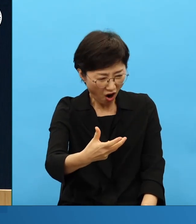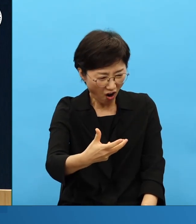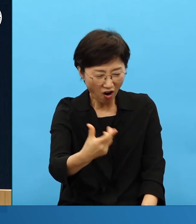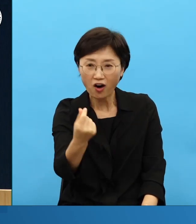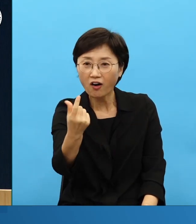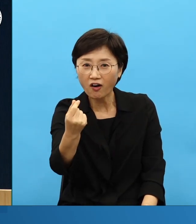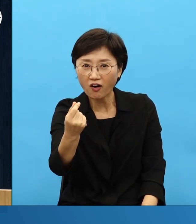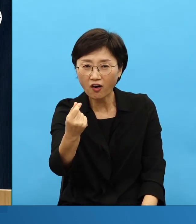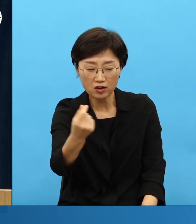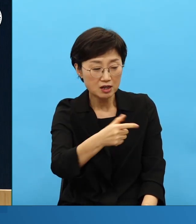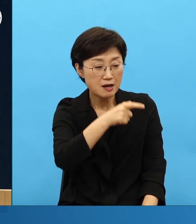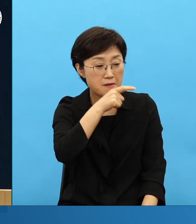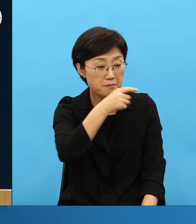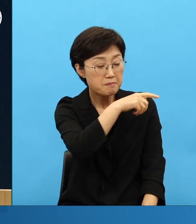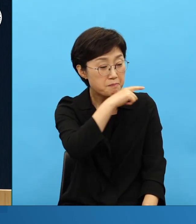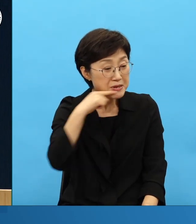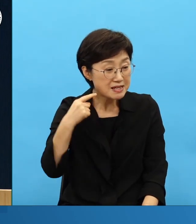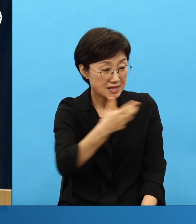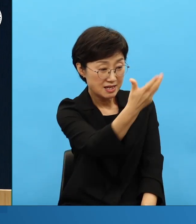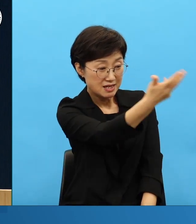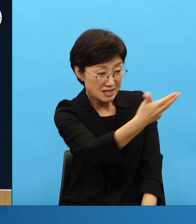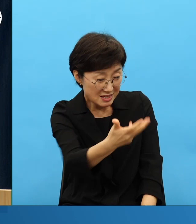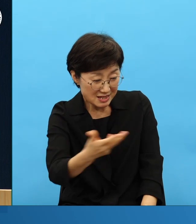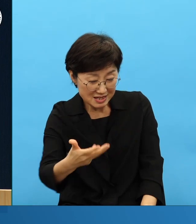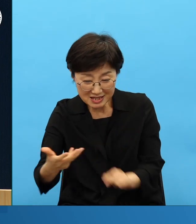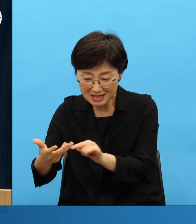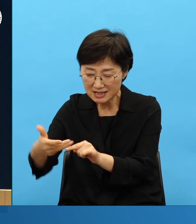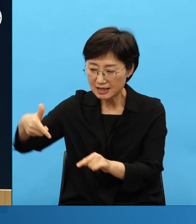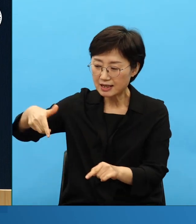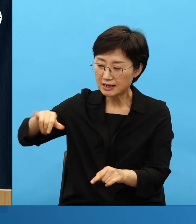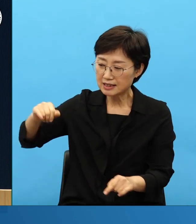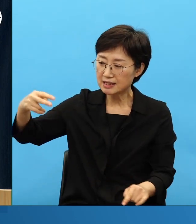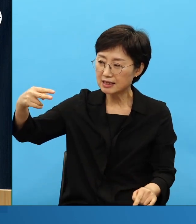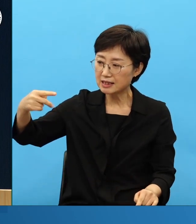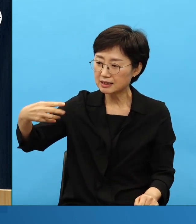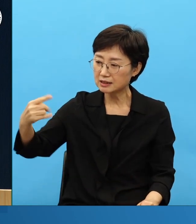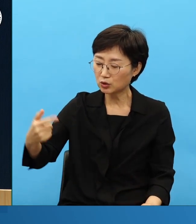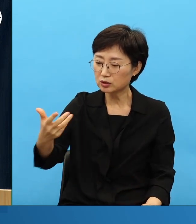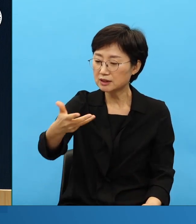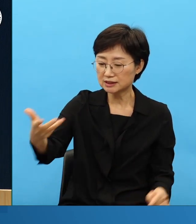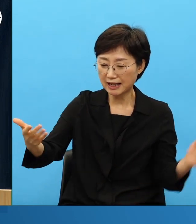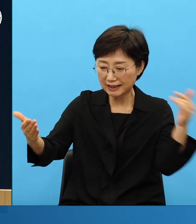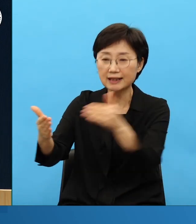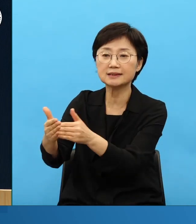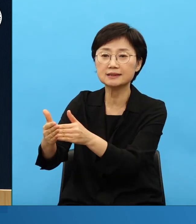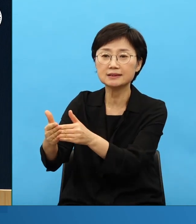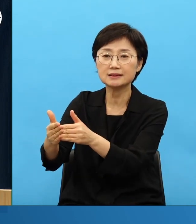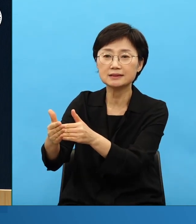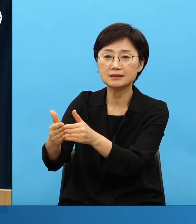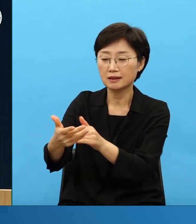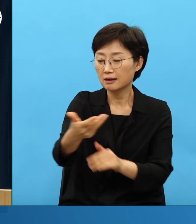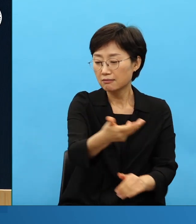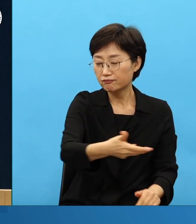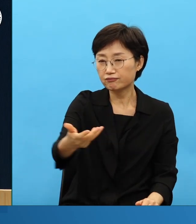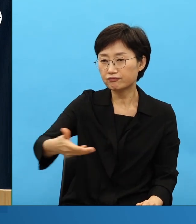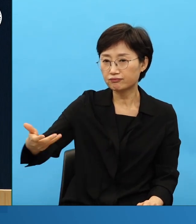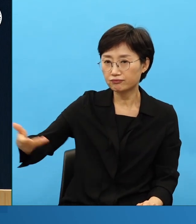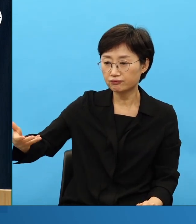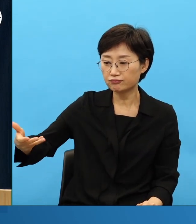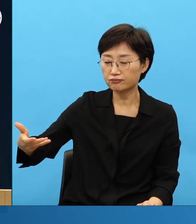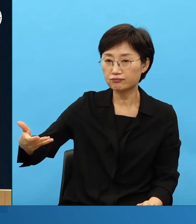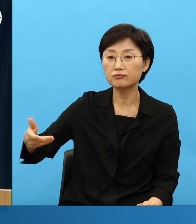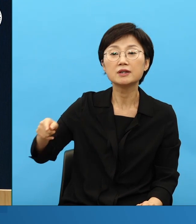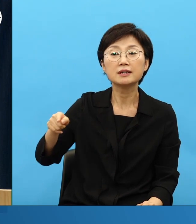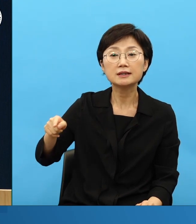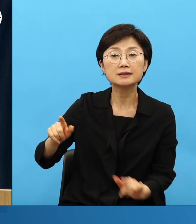피물이 흘러가는 겁니다. And it actually flows toward the Kidron Creek. 그날 예수님이 잡히던